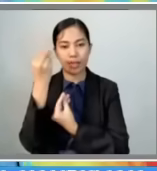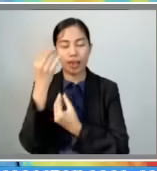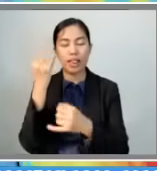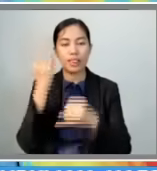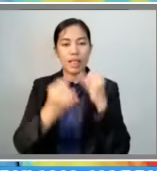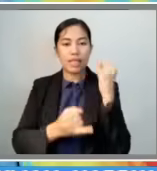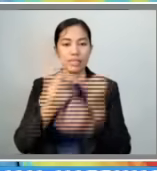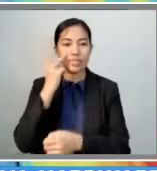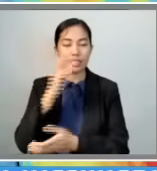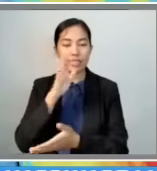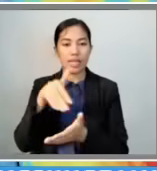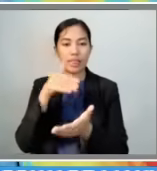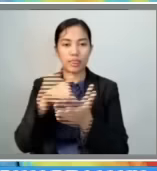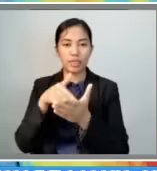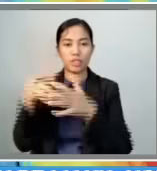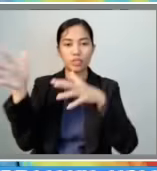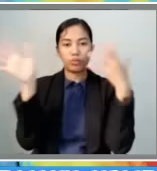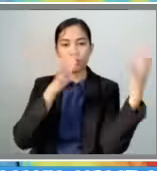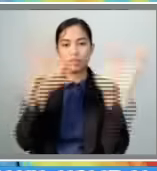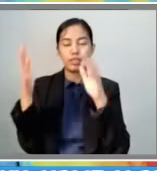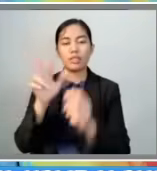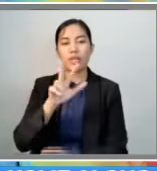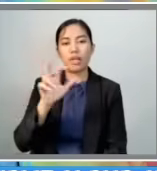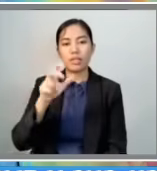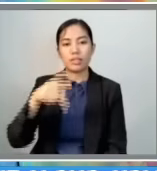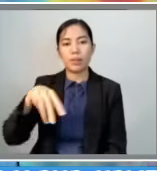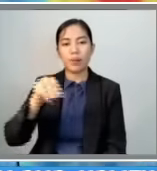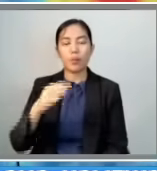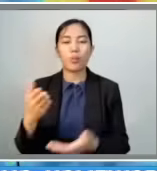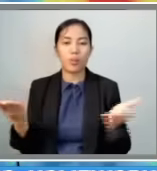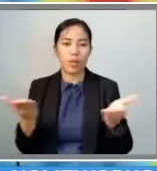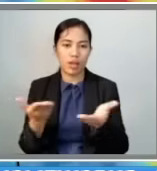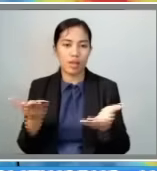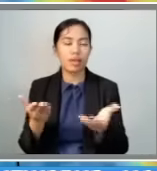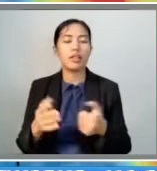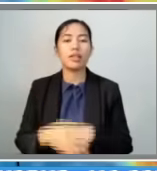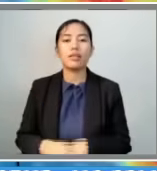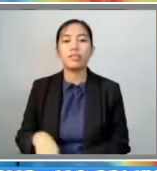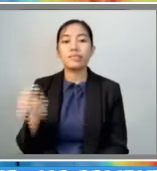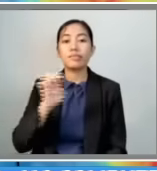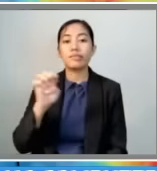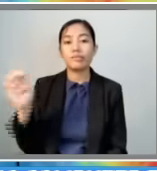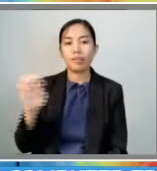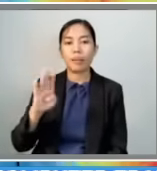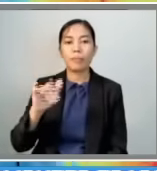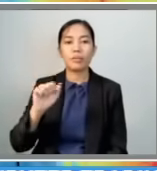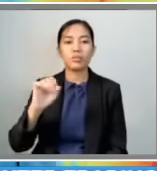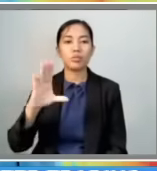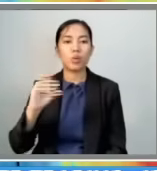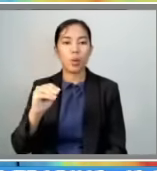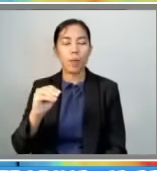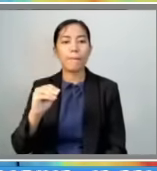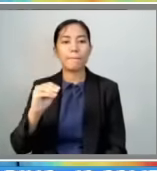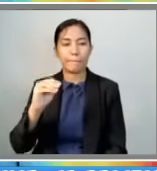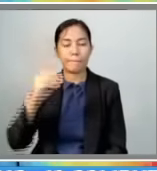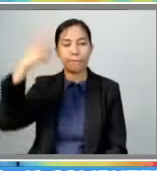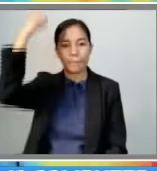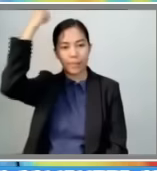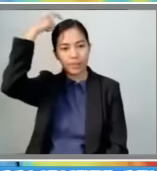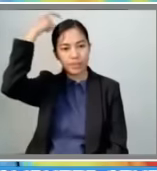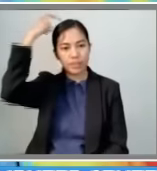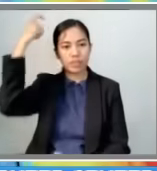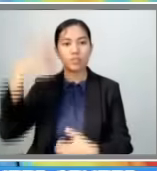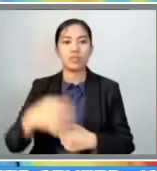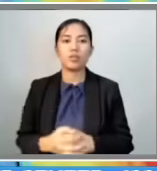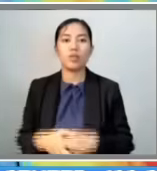300 kilometers silangan ng Basco, Batanes. May lakas ito na 55 kilometers per hour, bugsong na sa 70 kilometers per